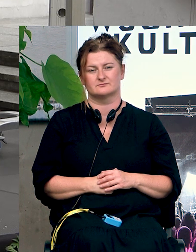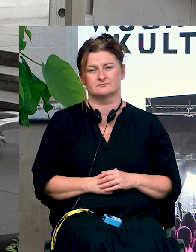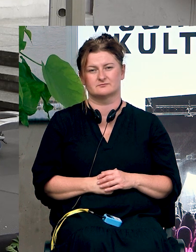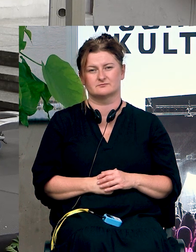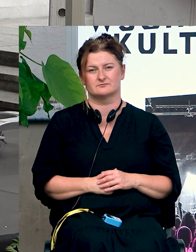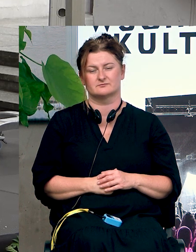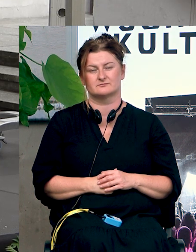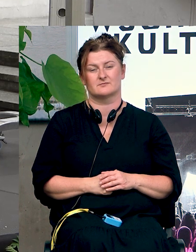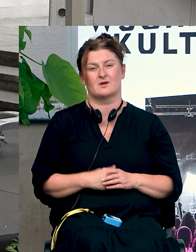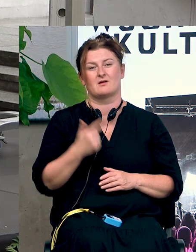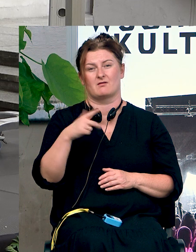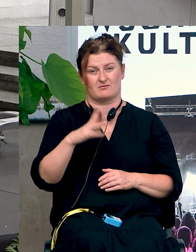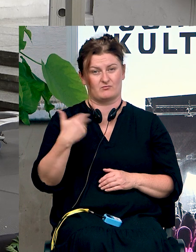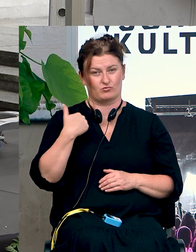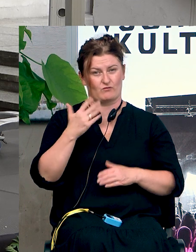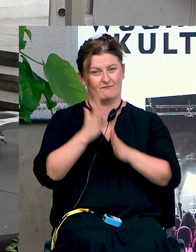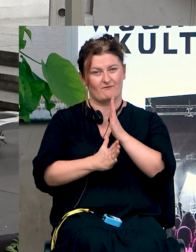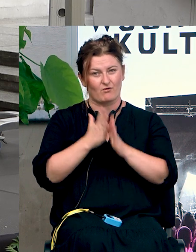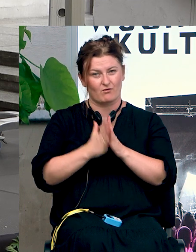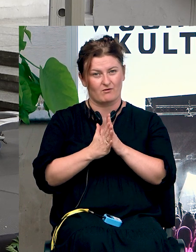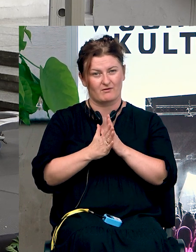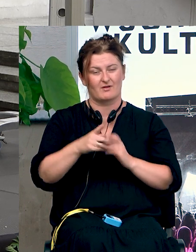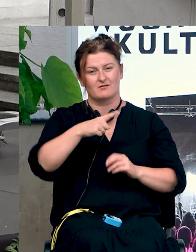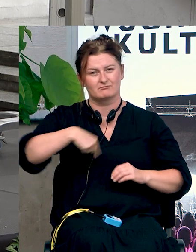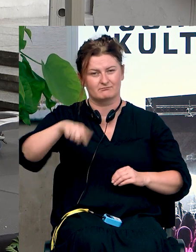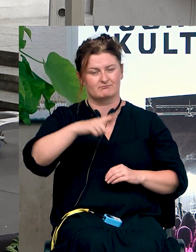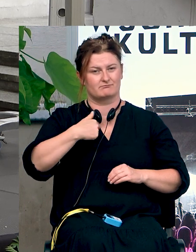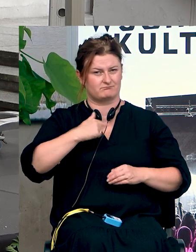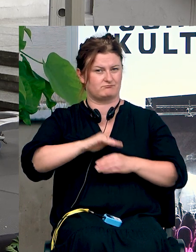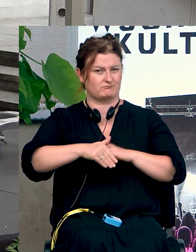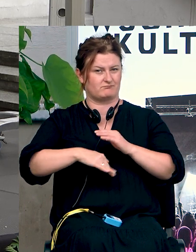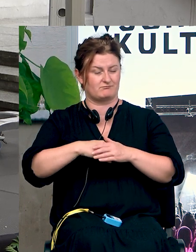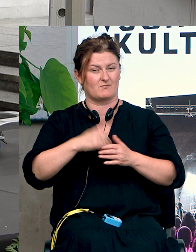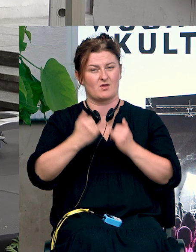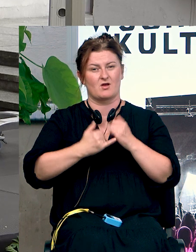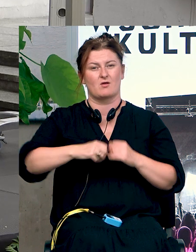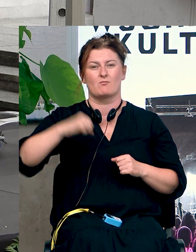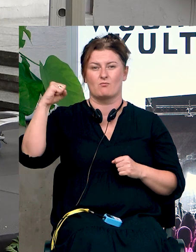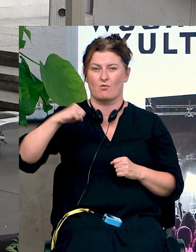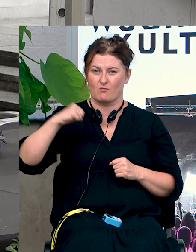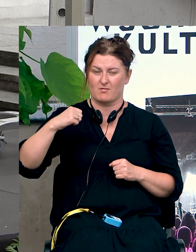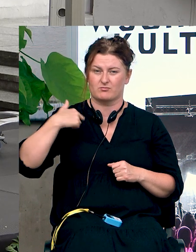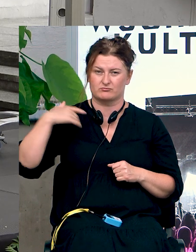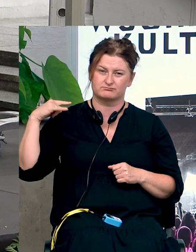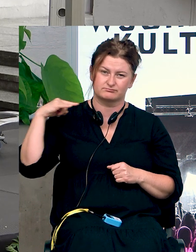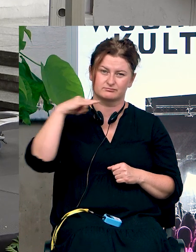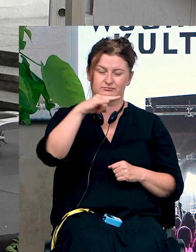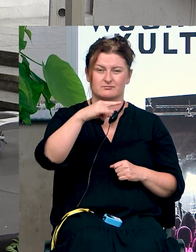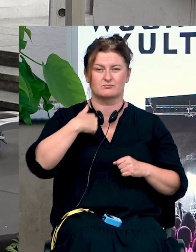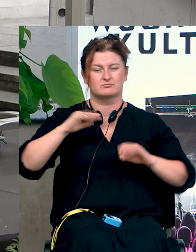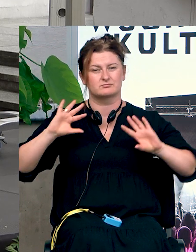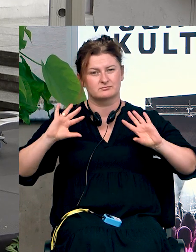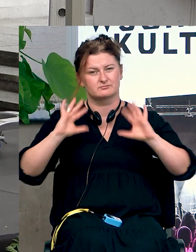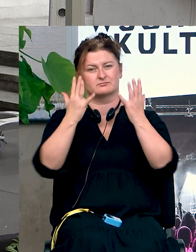Podczas wojny byliśmy szczęśliwi, kiedy bombardowali cudze domy.